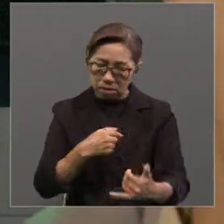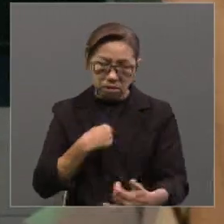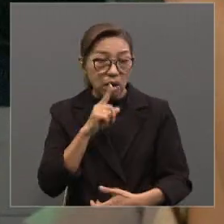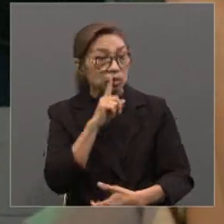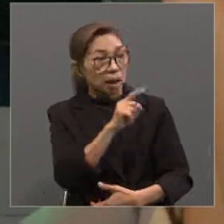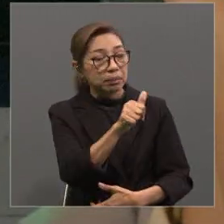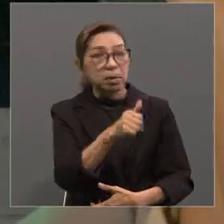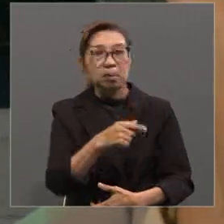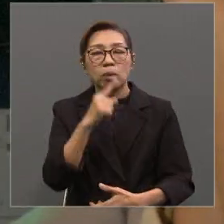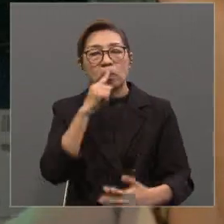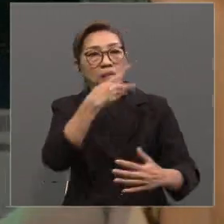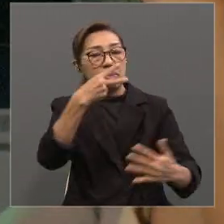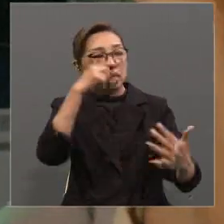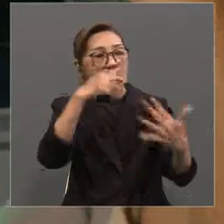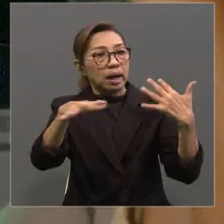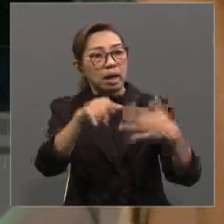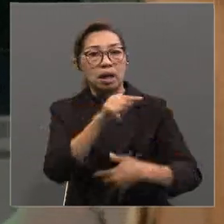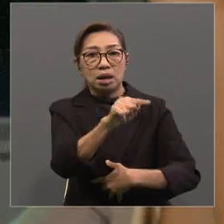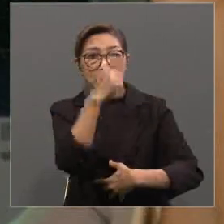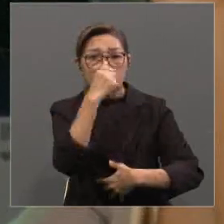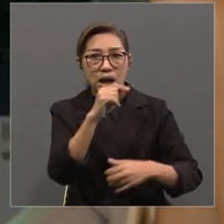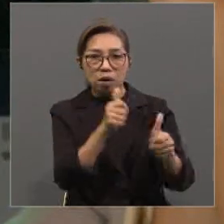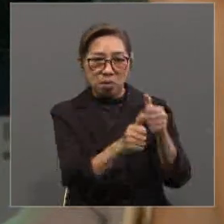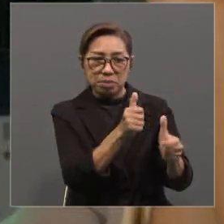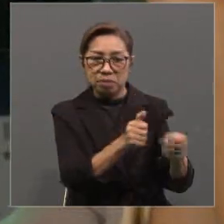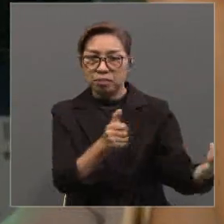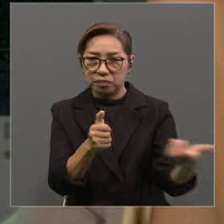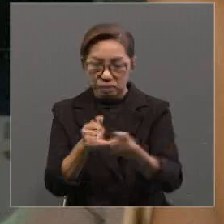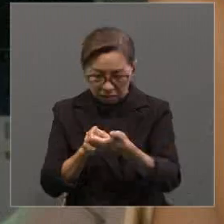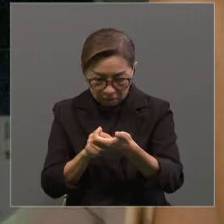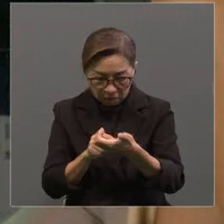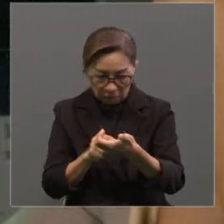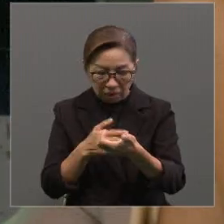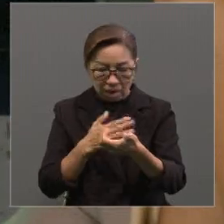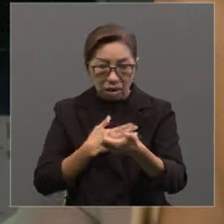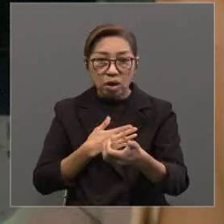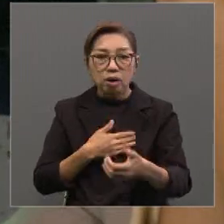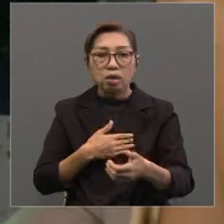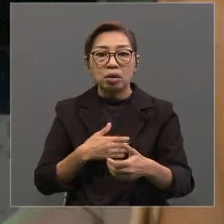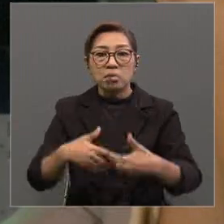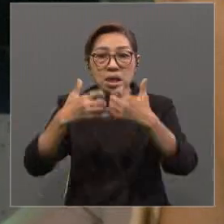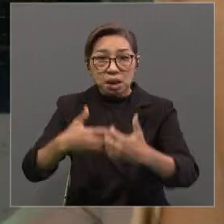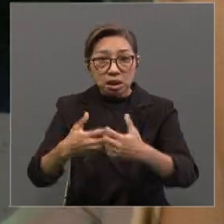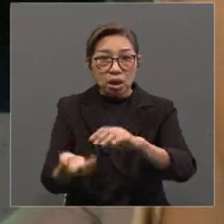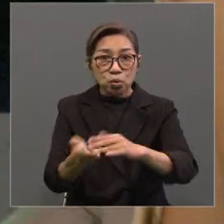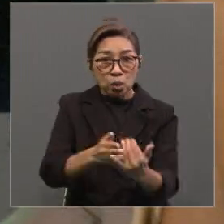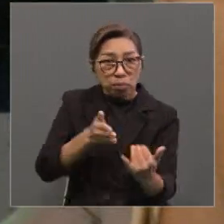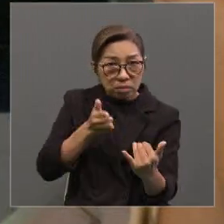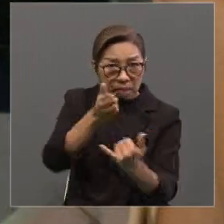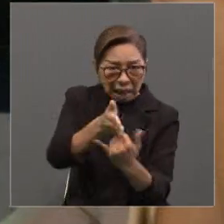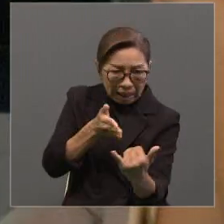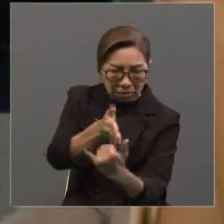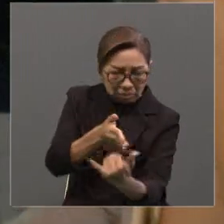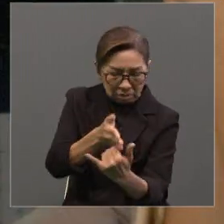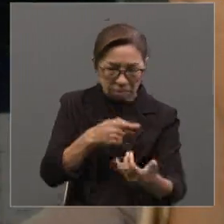นไม่รู้เรื่องแล้วก็พิมพ์มาอีกว่าเราต้องมีเครื่องหั่นศพด้วยนะเนี่ยผมถึงเ